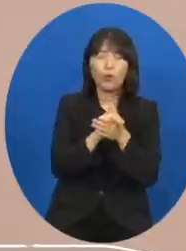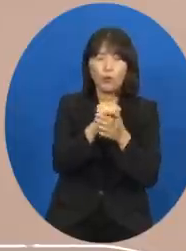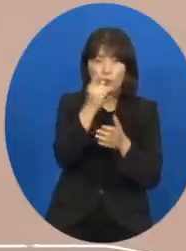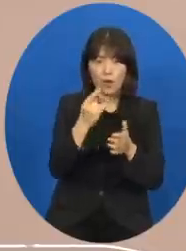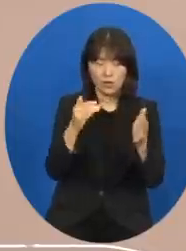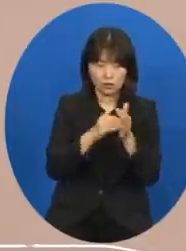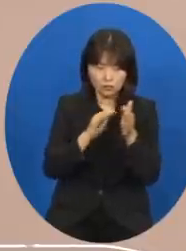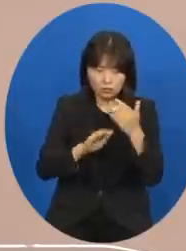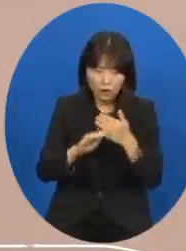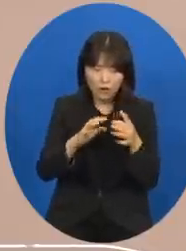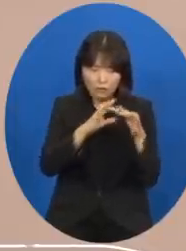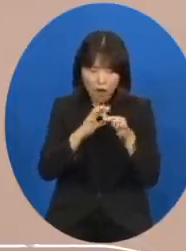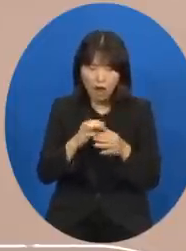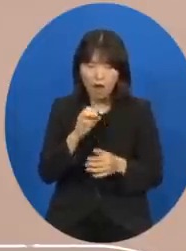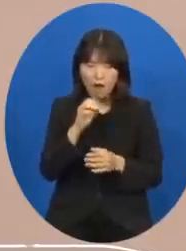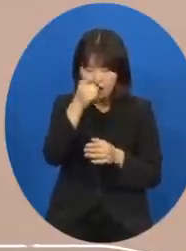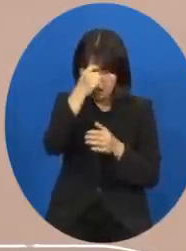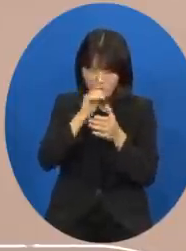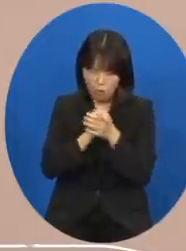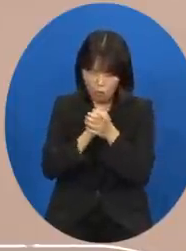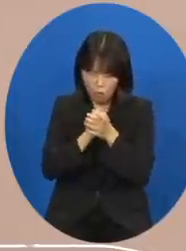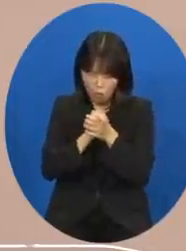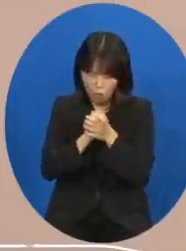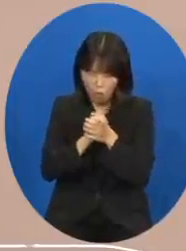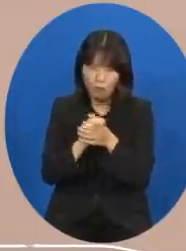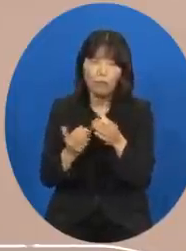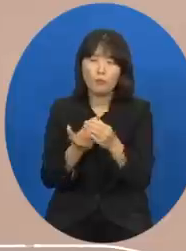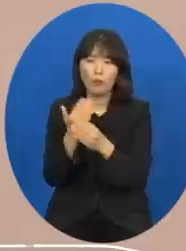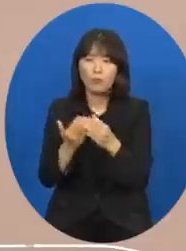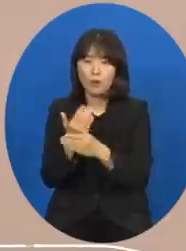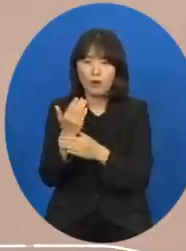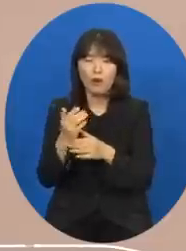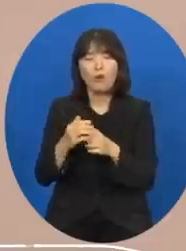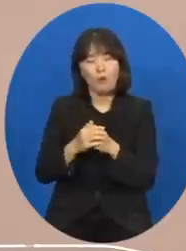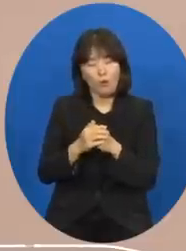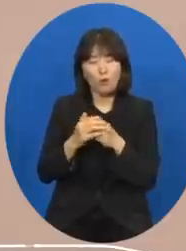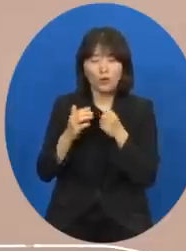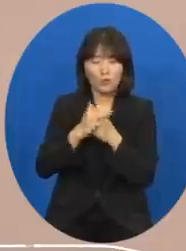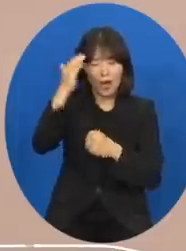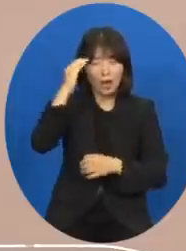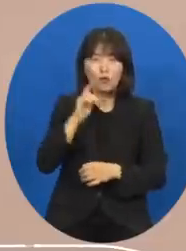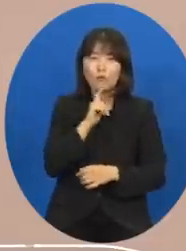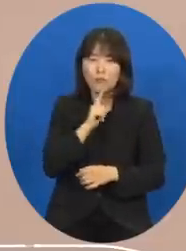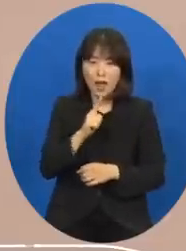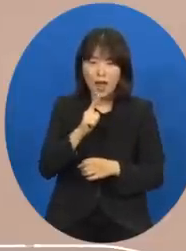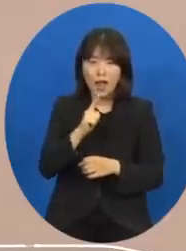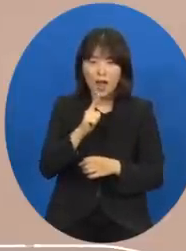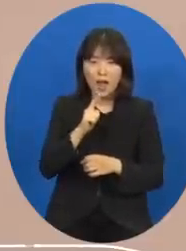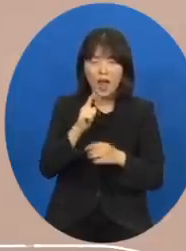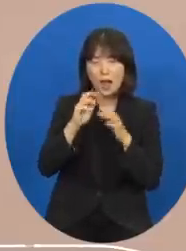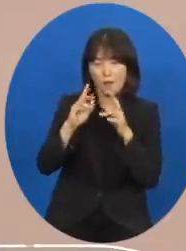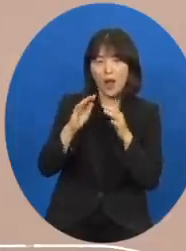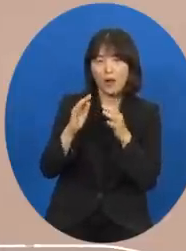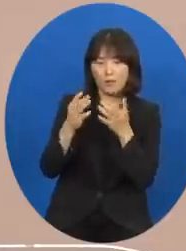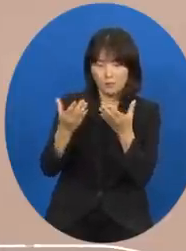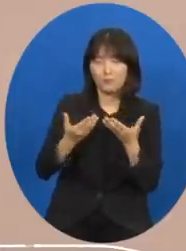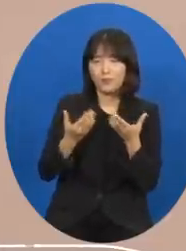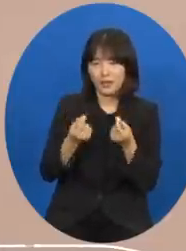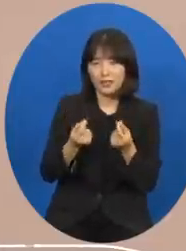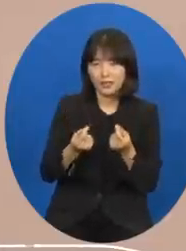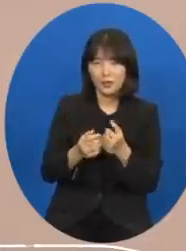계속 기도가 나온다는 거예요. 그래서 한국말 방언을 받은 건가 봐요. 일리가 있는 이야기더라고요. 왜? 그